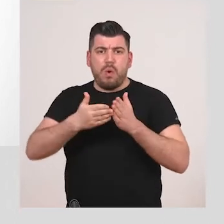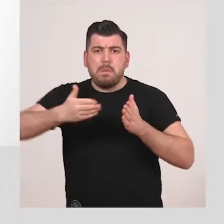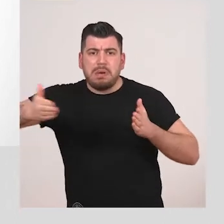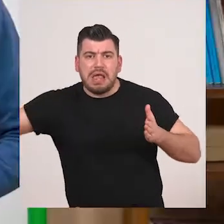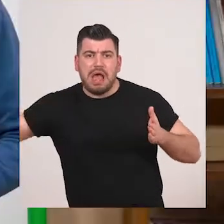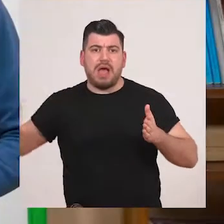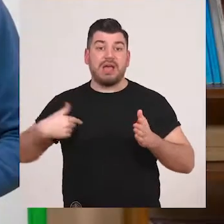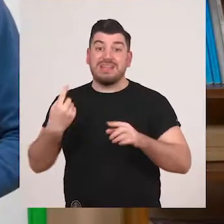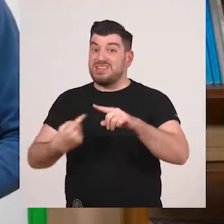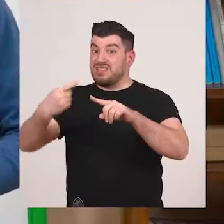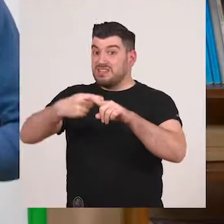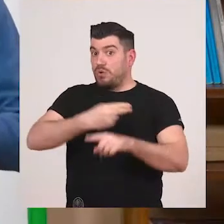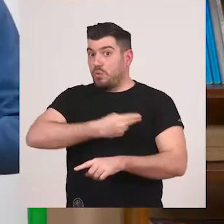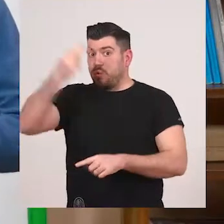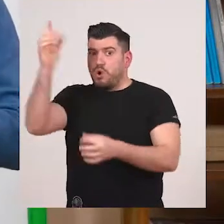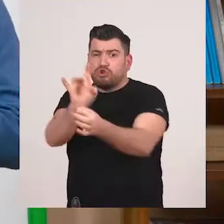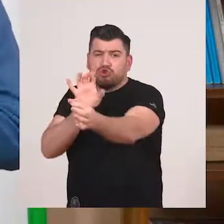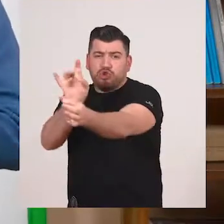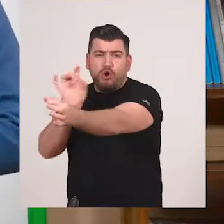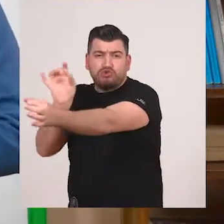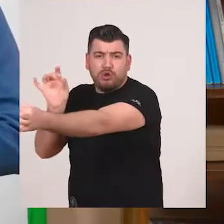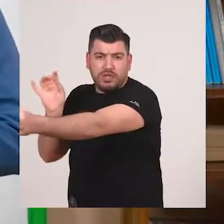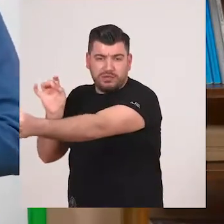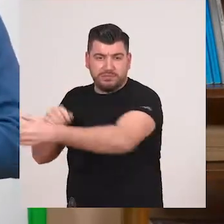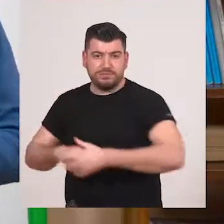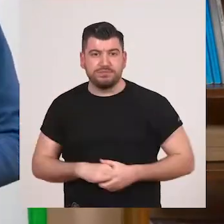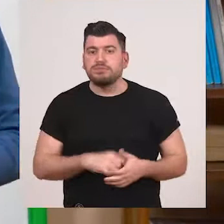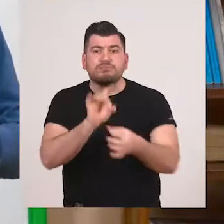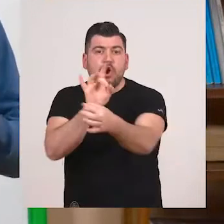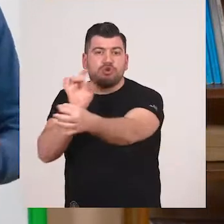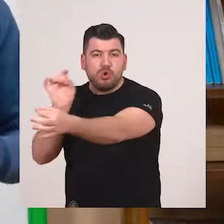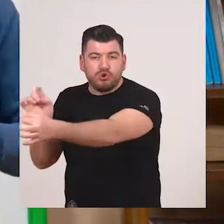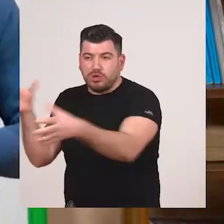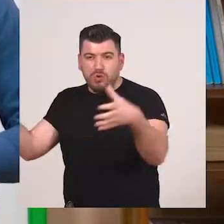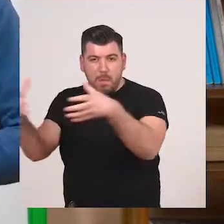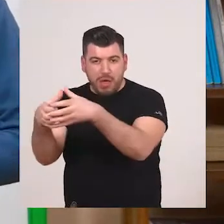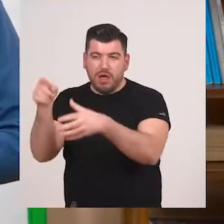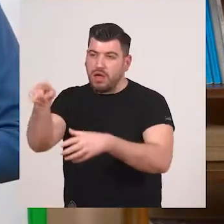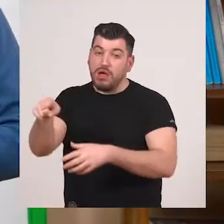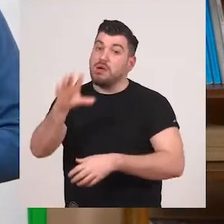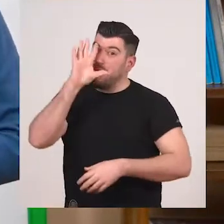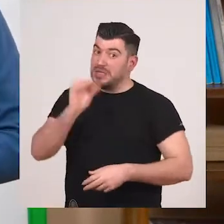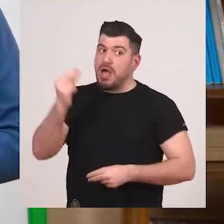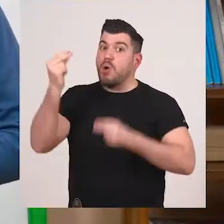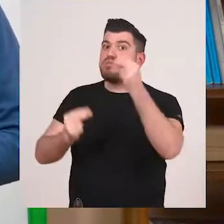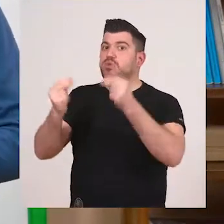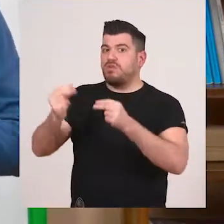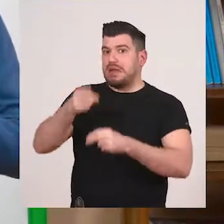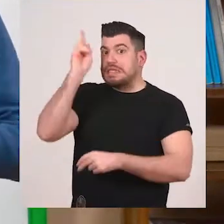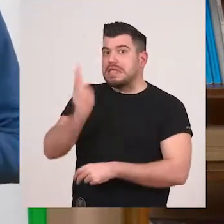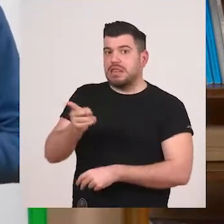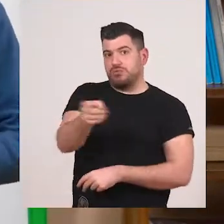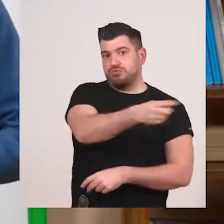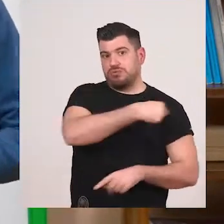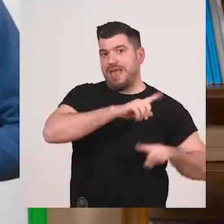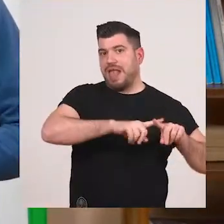περίφημοι τοξότες, οι οποίοι όπως θα δούμε μετά αποτελούν και το πιο σημαντικό πρόβλημα για τους Έλληνες.